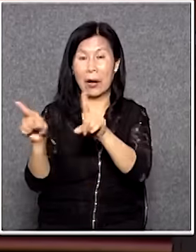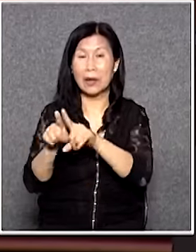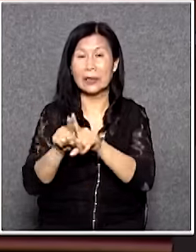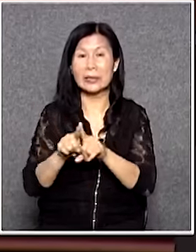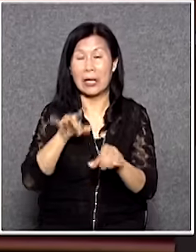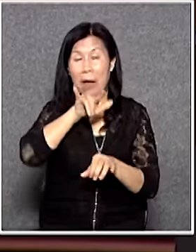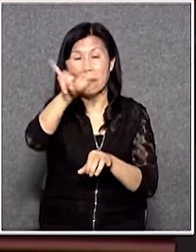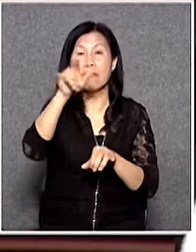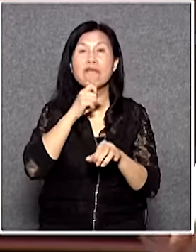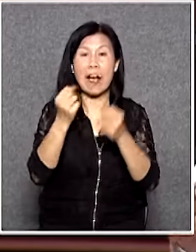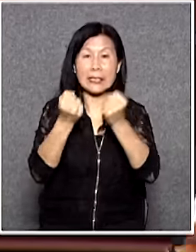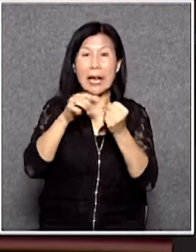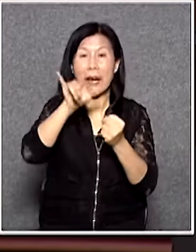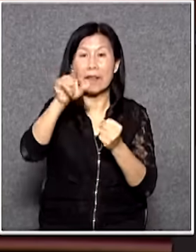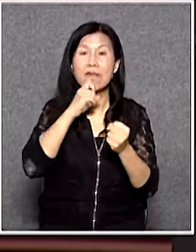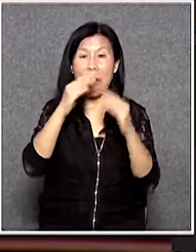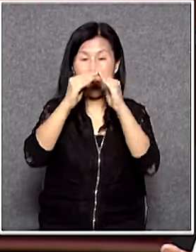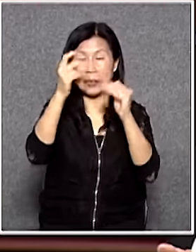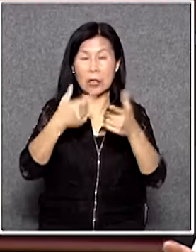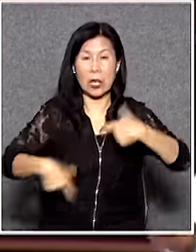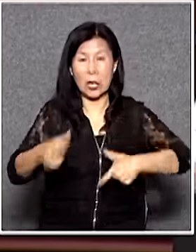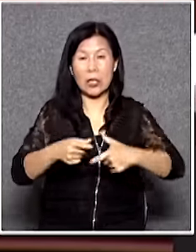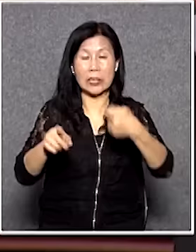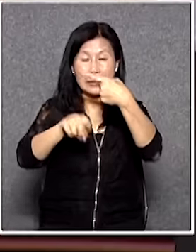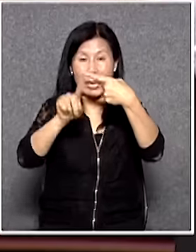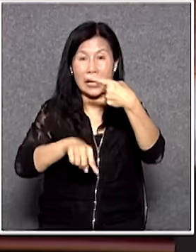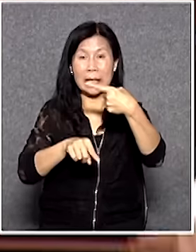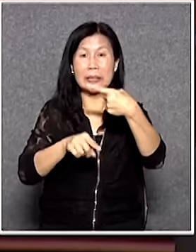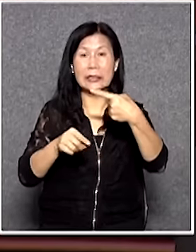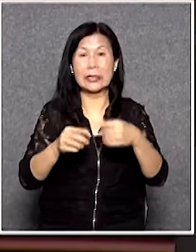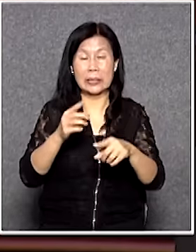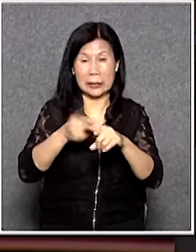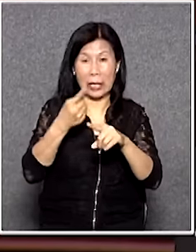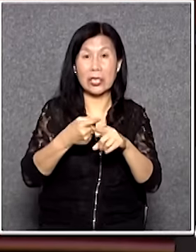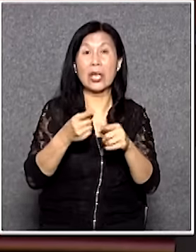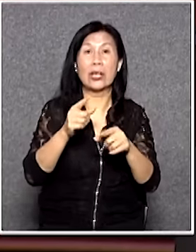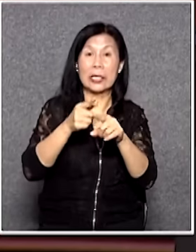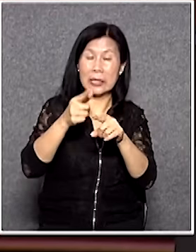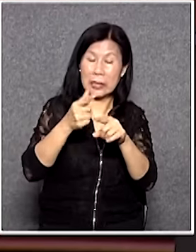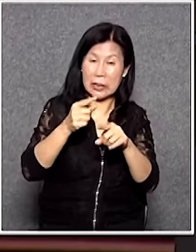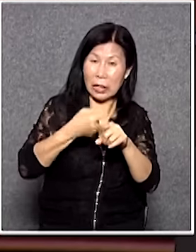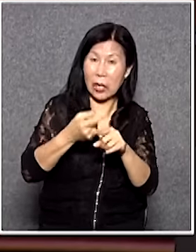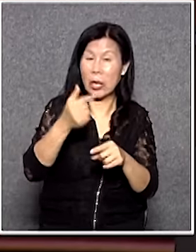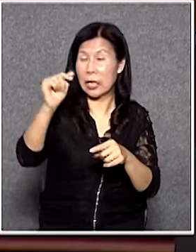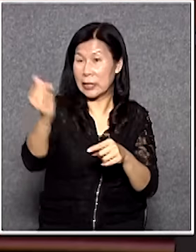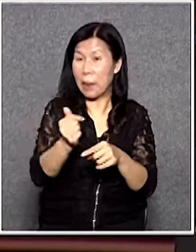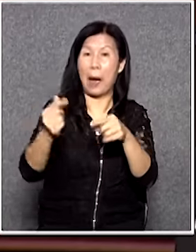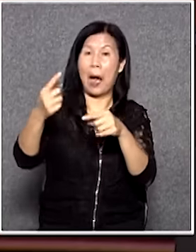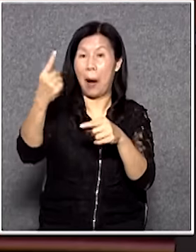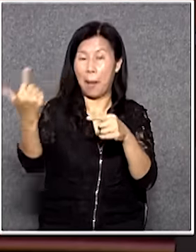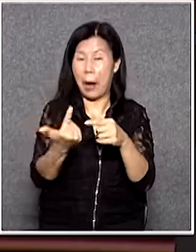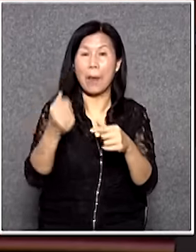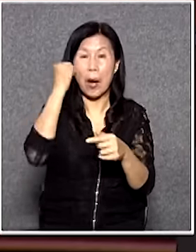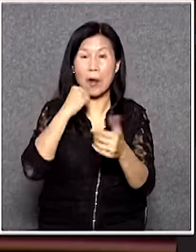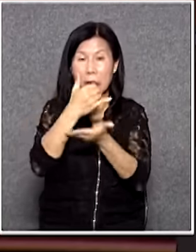处长那样，浪费那么多公帑去拿千几万走，然后每个月拿十万八万长俸啊，大佬。是不是啊？老人家